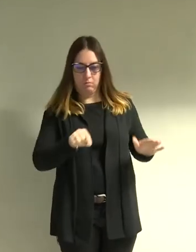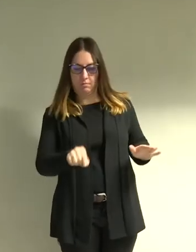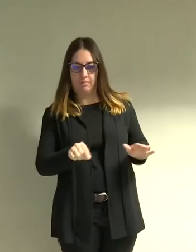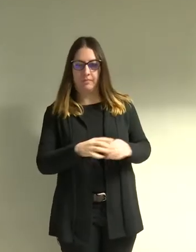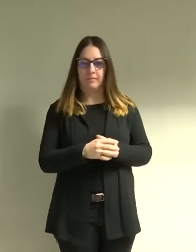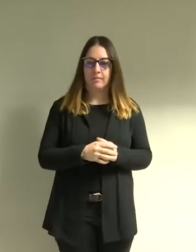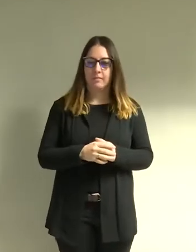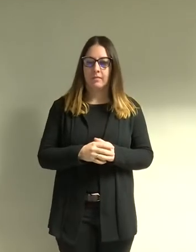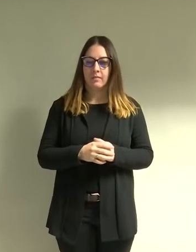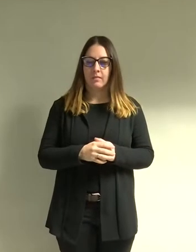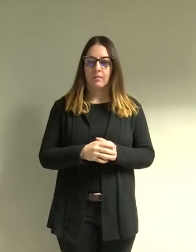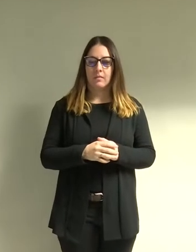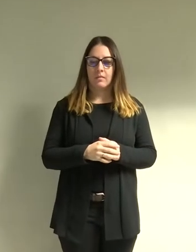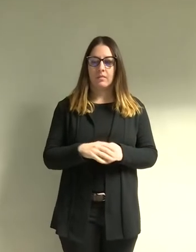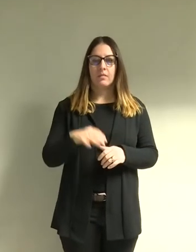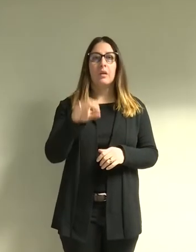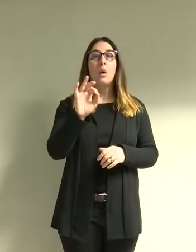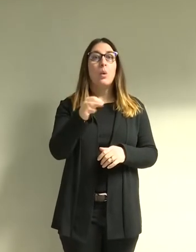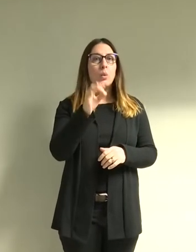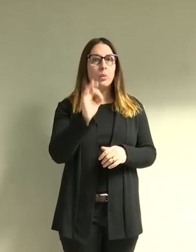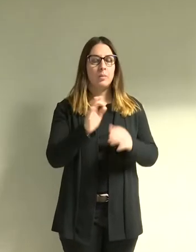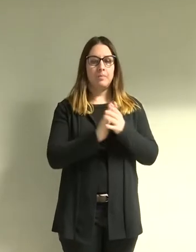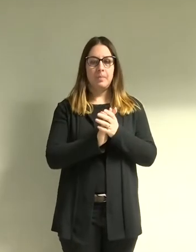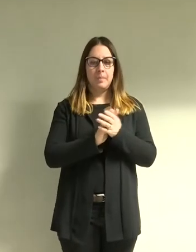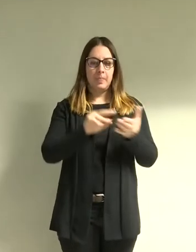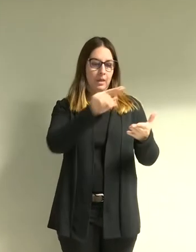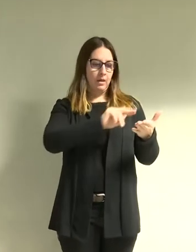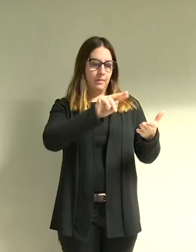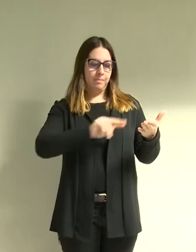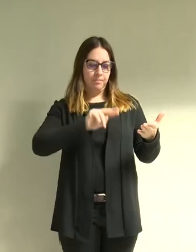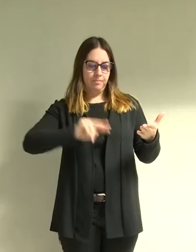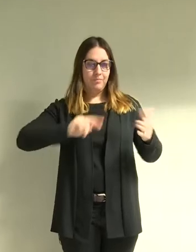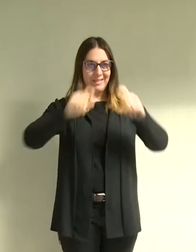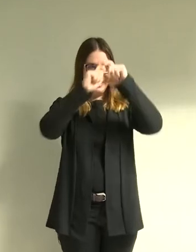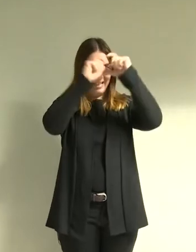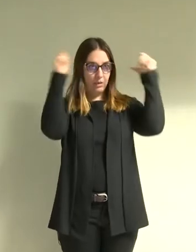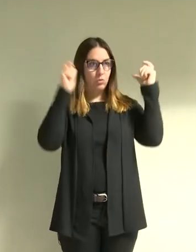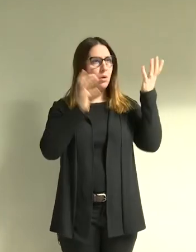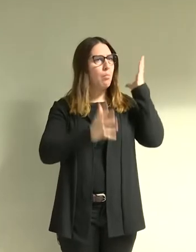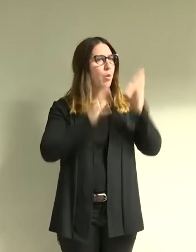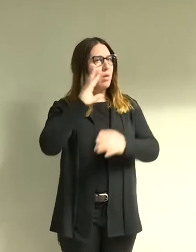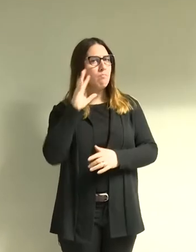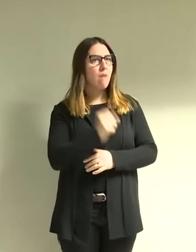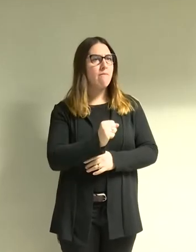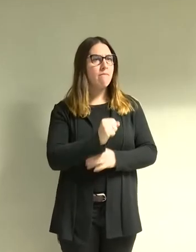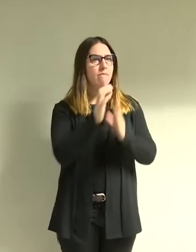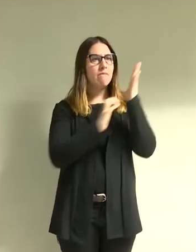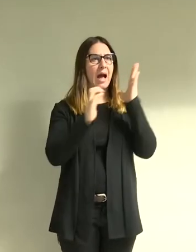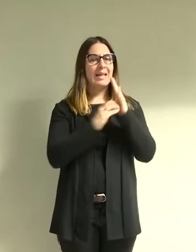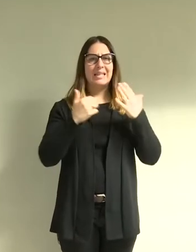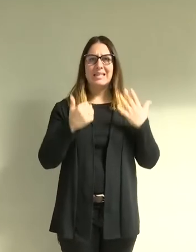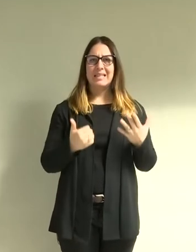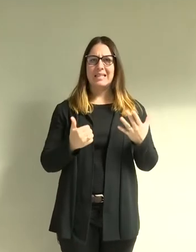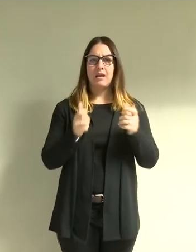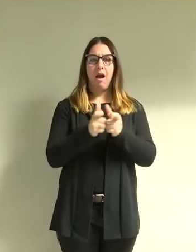oui vous avez en lisant attentivement les statuts vous avez probablement remarqué qu'à l'article 6 on parle